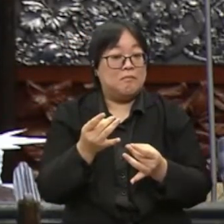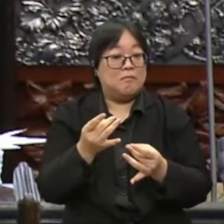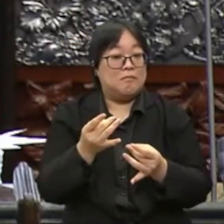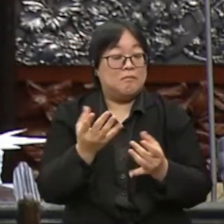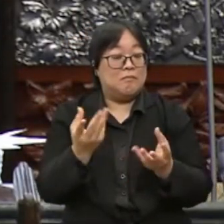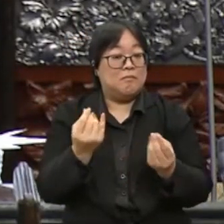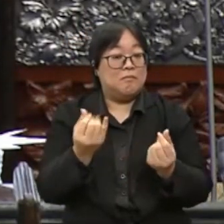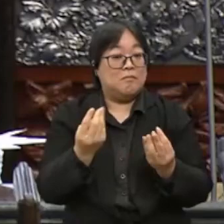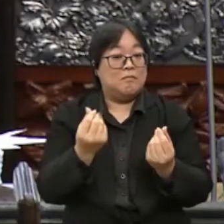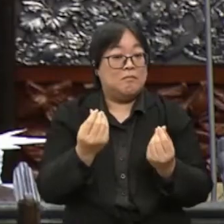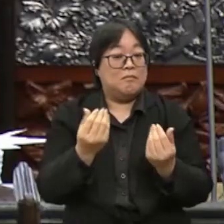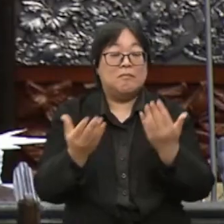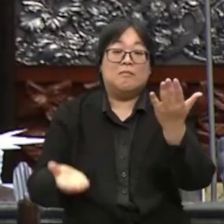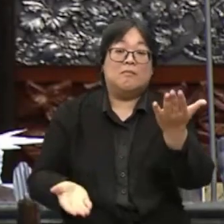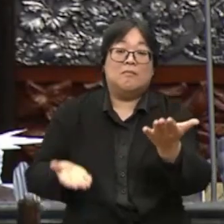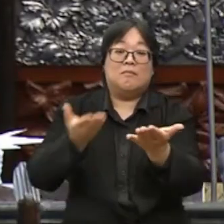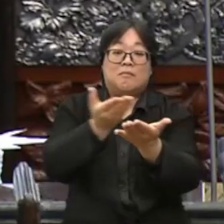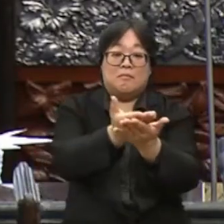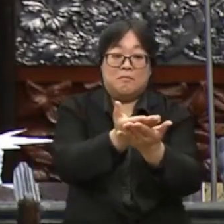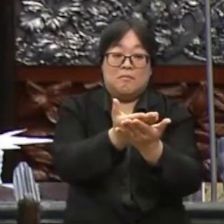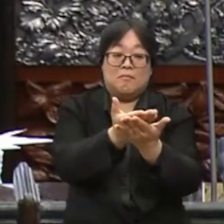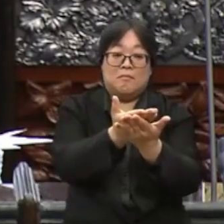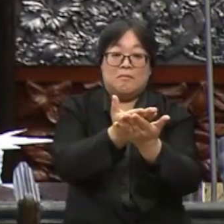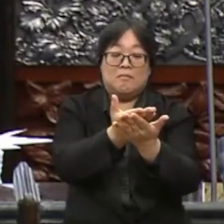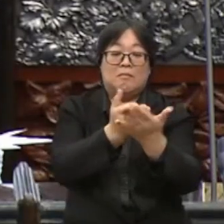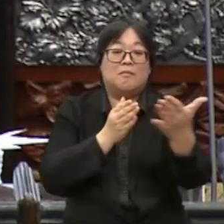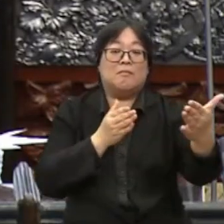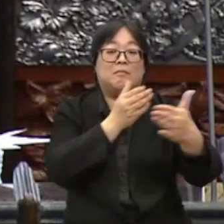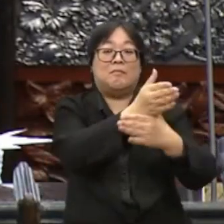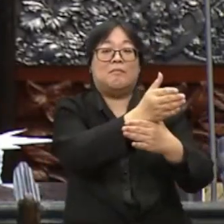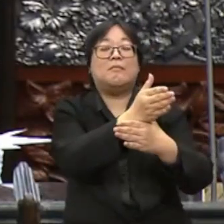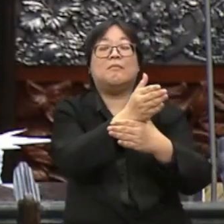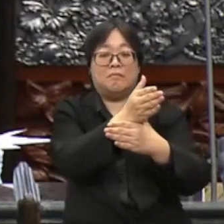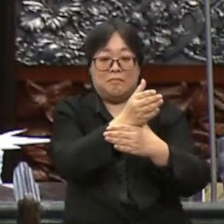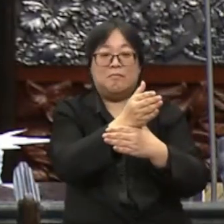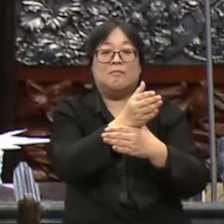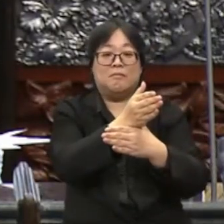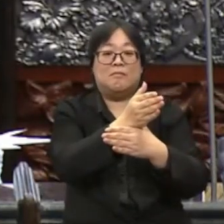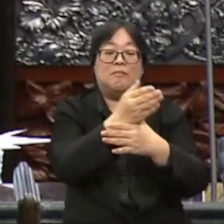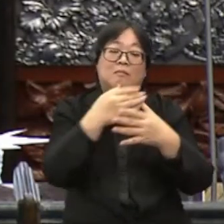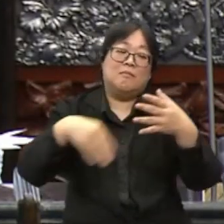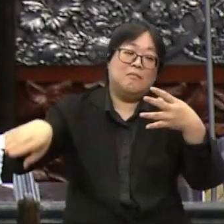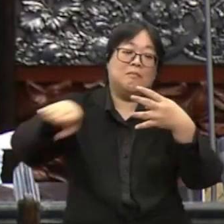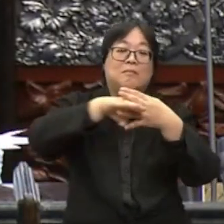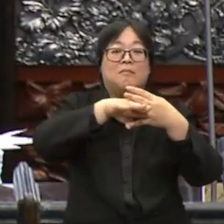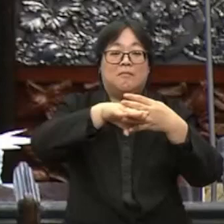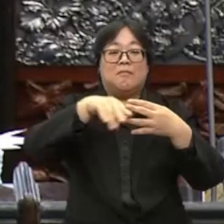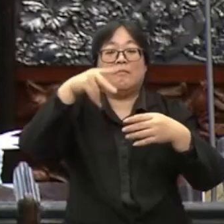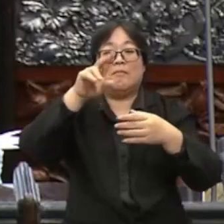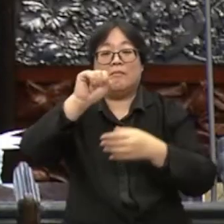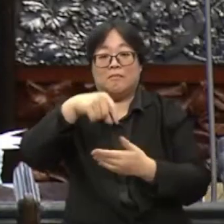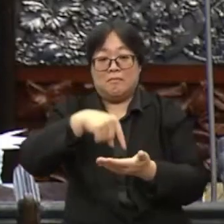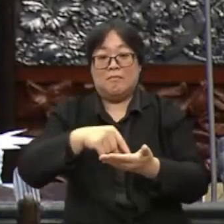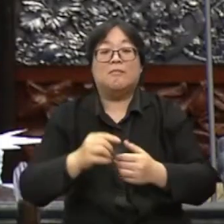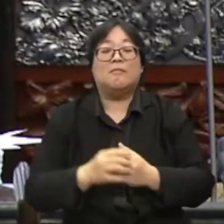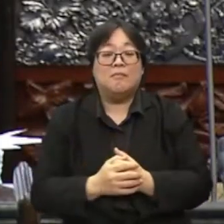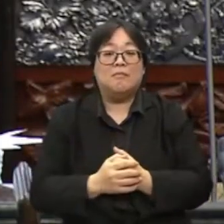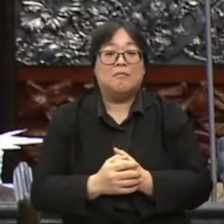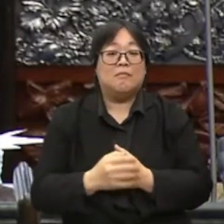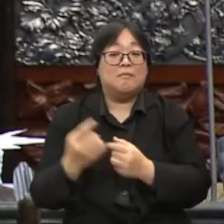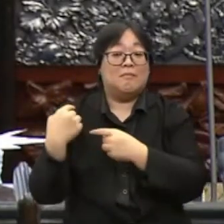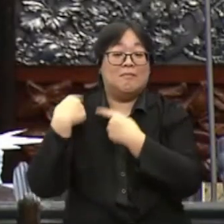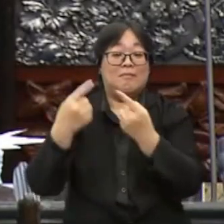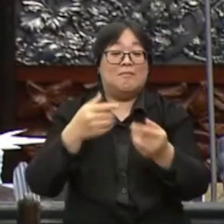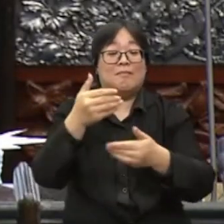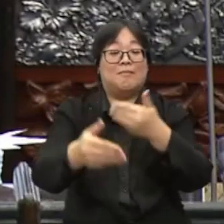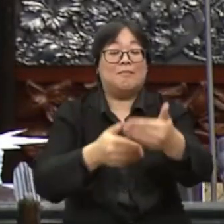untuk mencadangkan pencelahan interven dalam kes ini kerana sepanjang